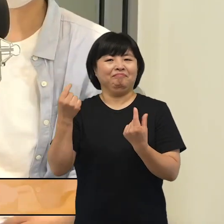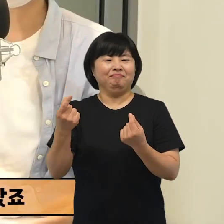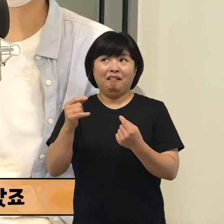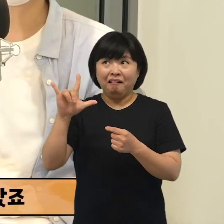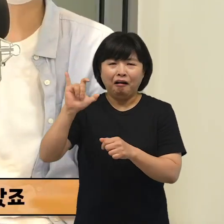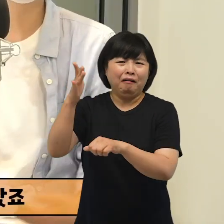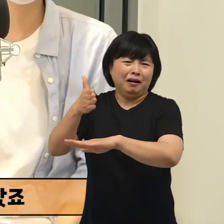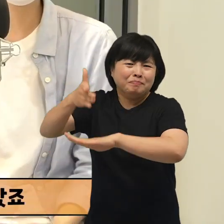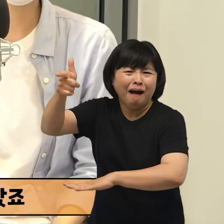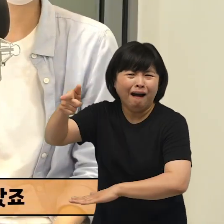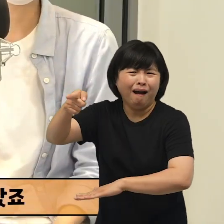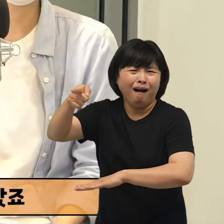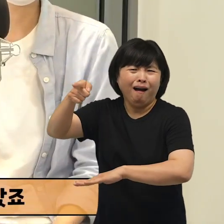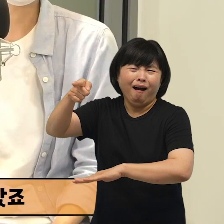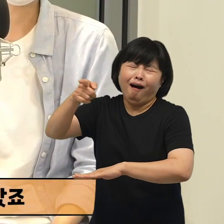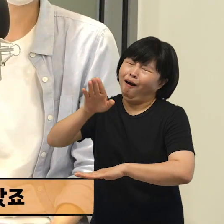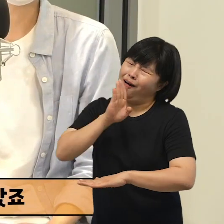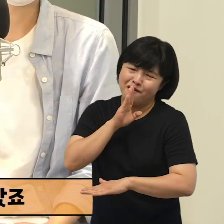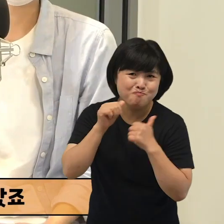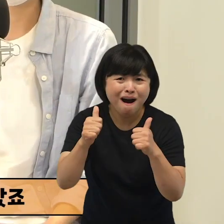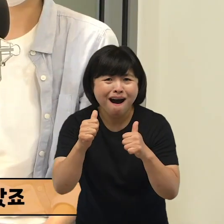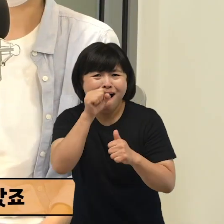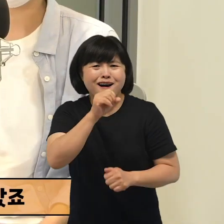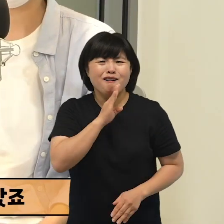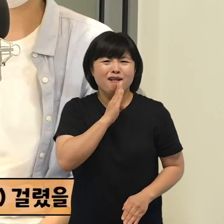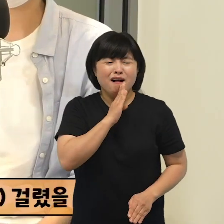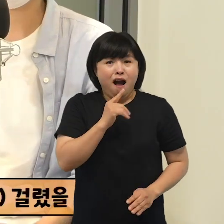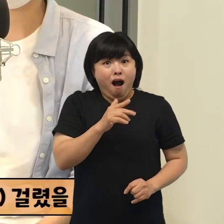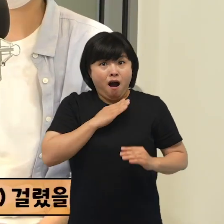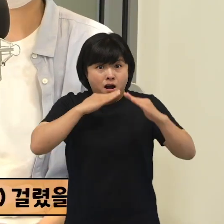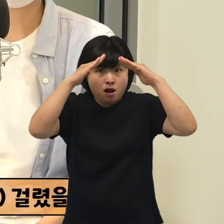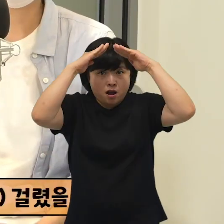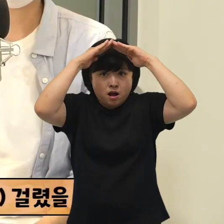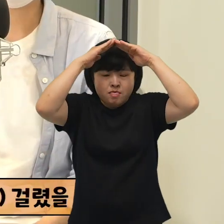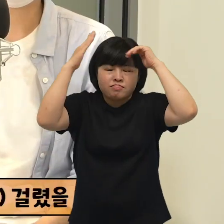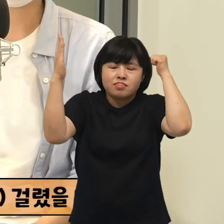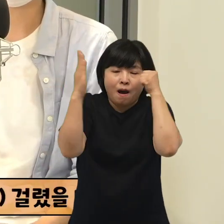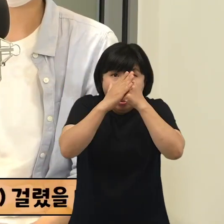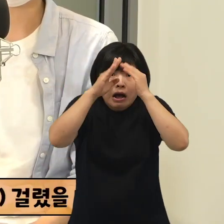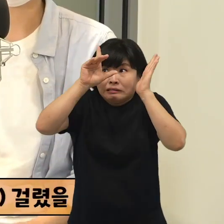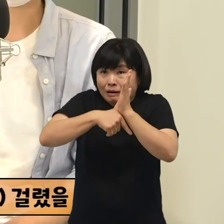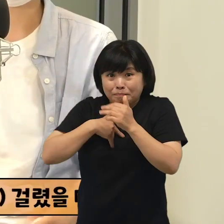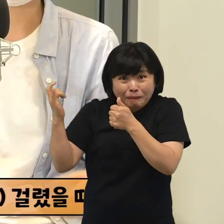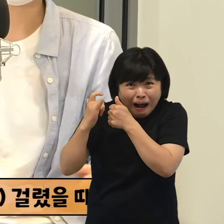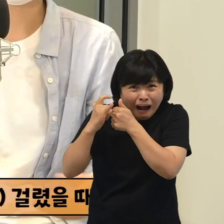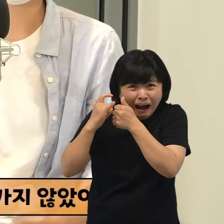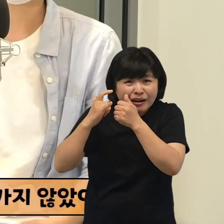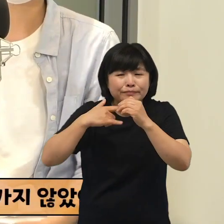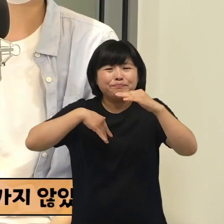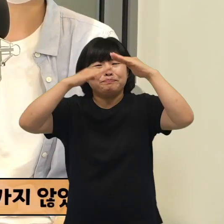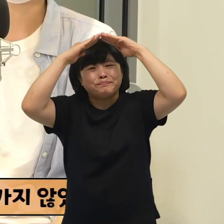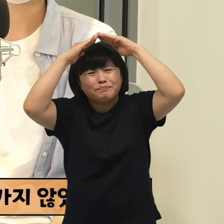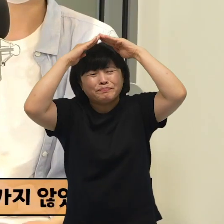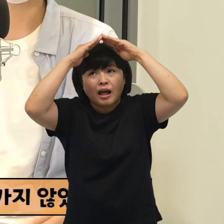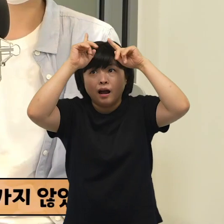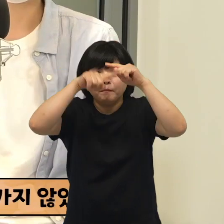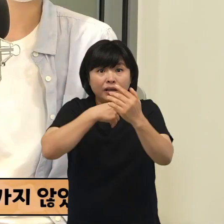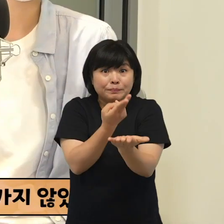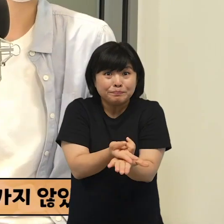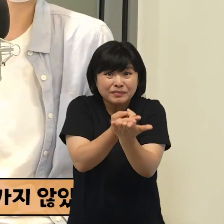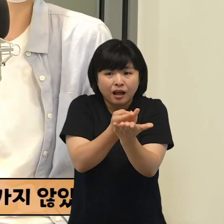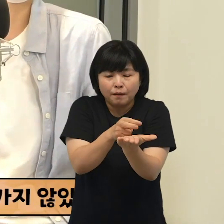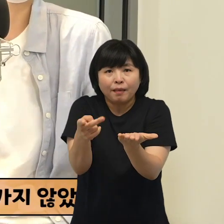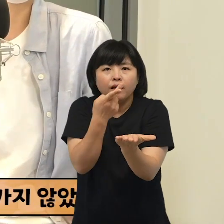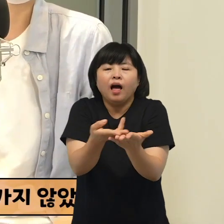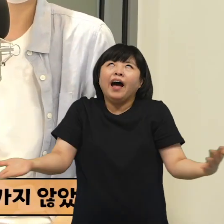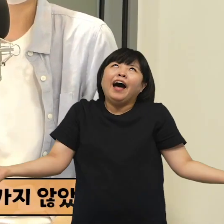마찬가지로 코로나의 수혜를 정말 많이 받았어요. 저도 굉장한 집순이기 때문에 걸렸을 때 자가격리 할 때 저는 침대